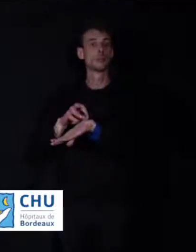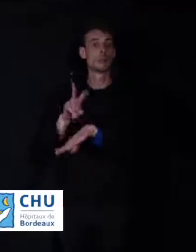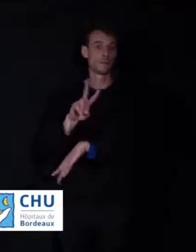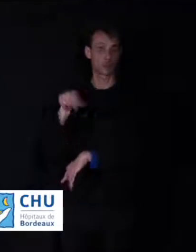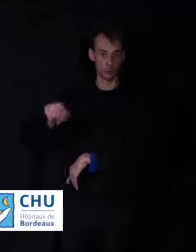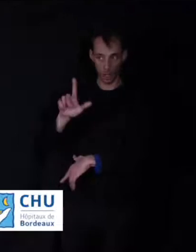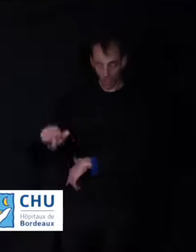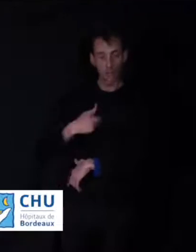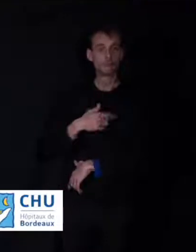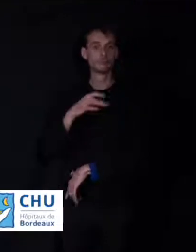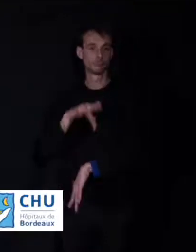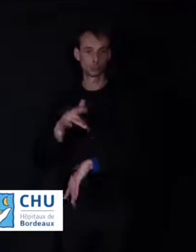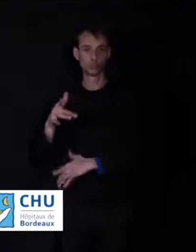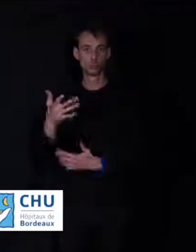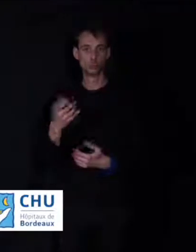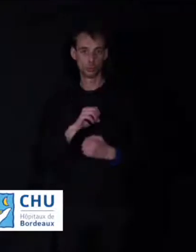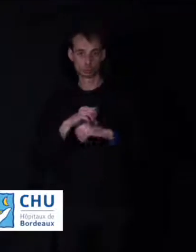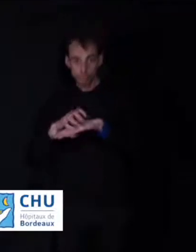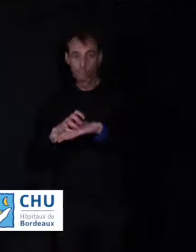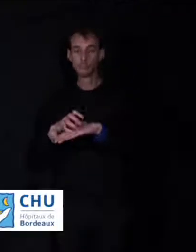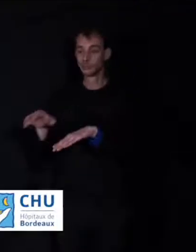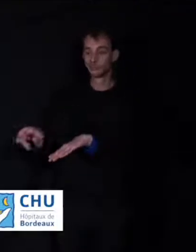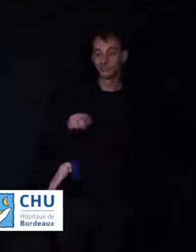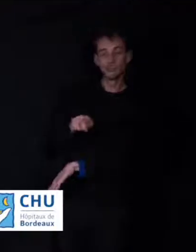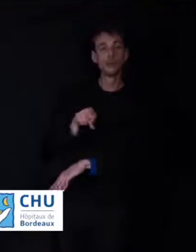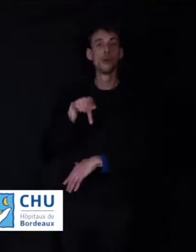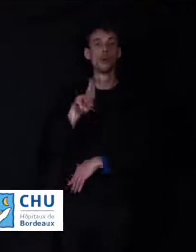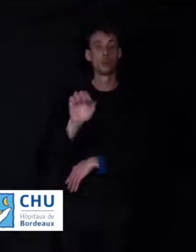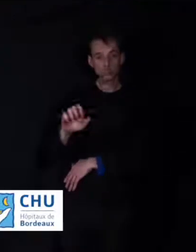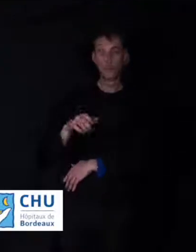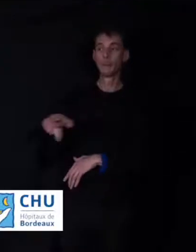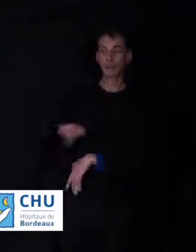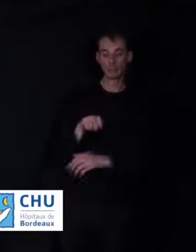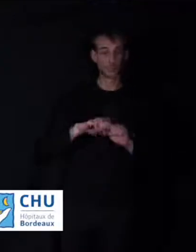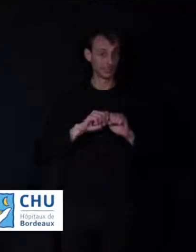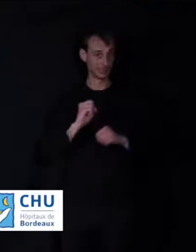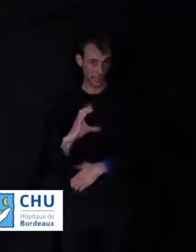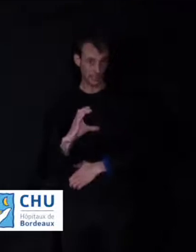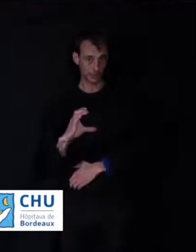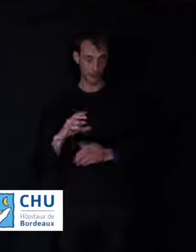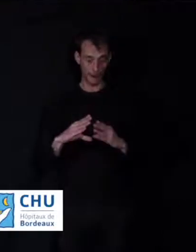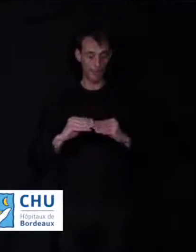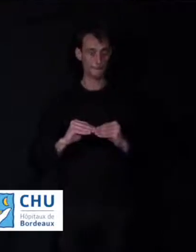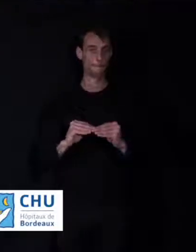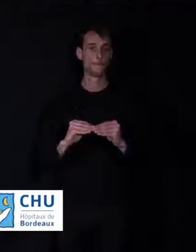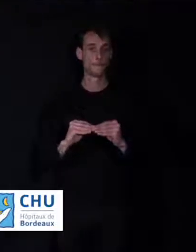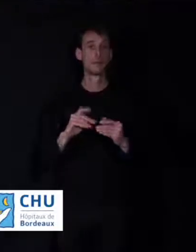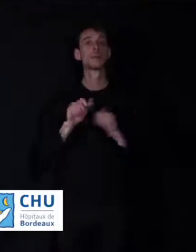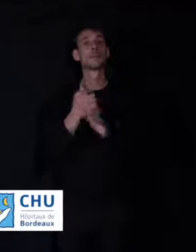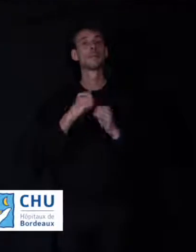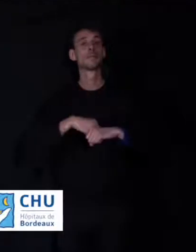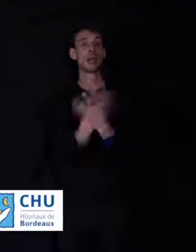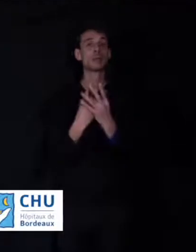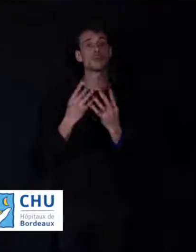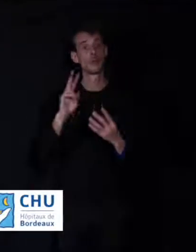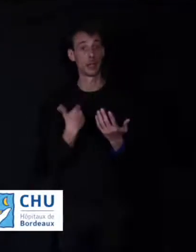faisait sécher. Ainsi, le virus perdait de sa vitalité, perdait de ses forces. C'est ce qu'on appelle l'atténuation virale. Et